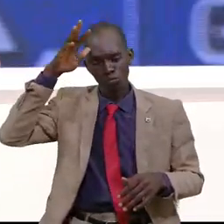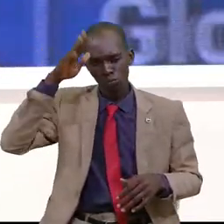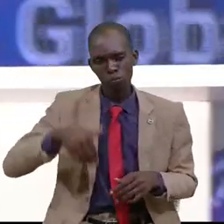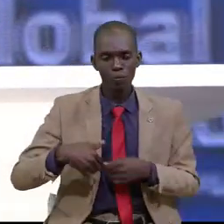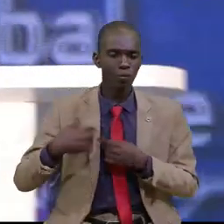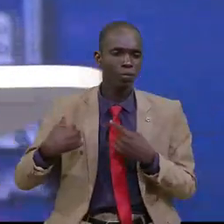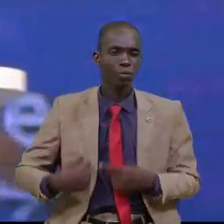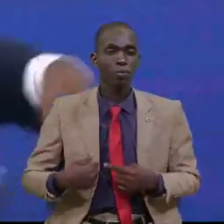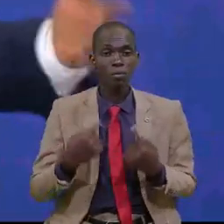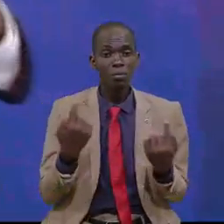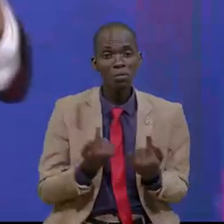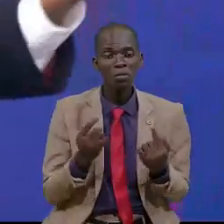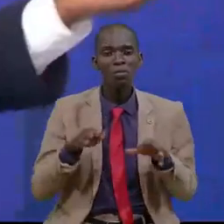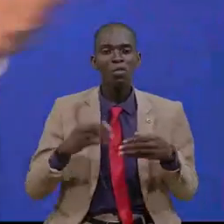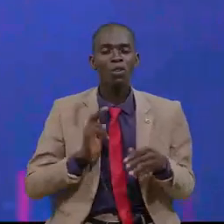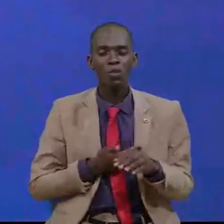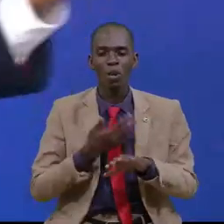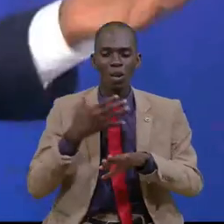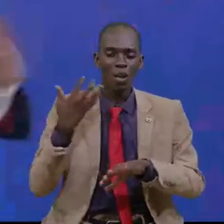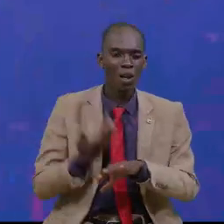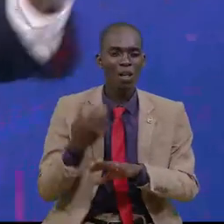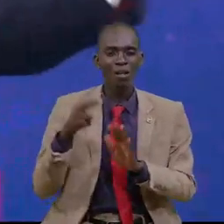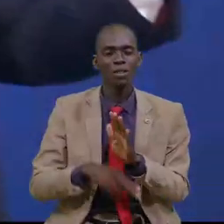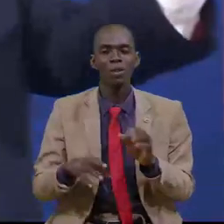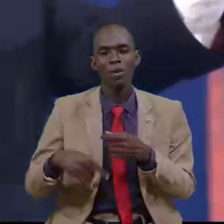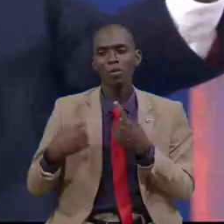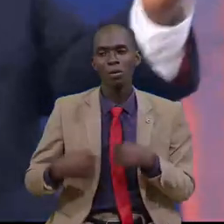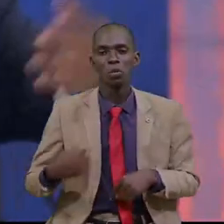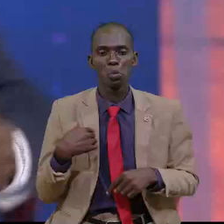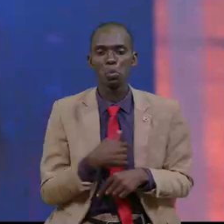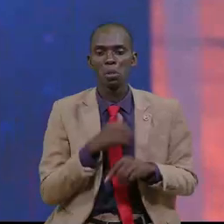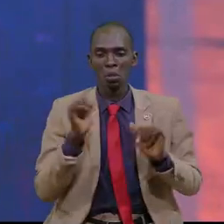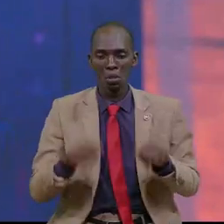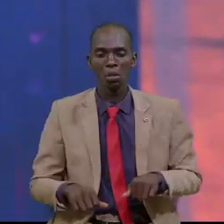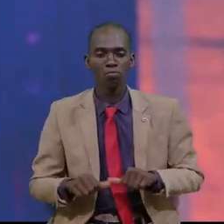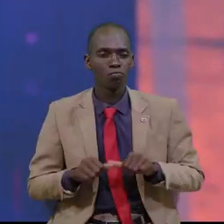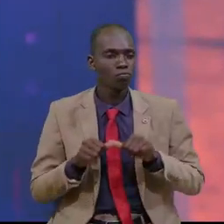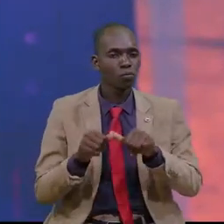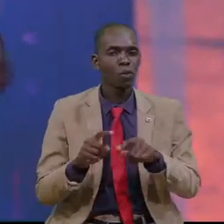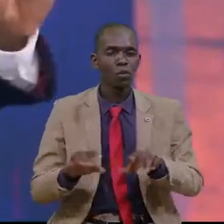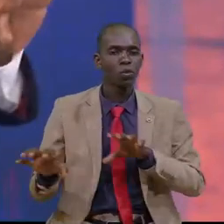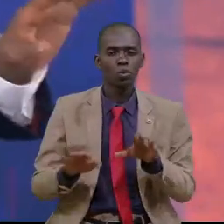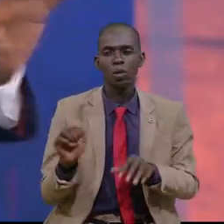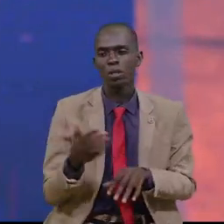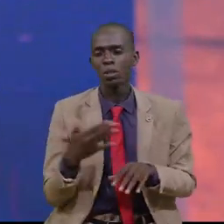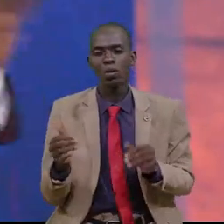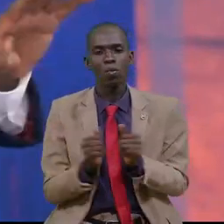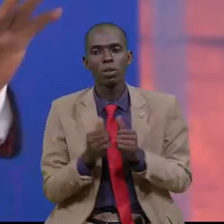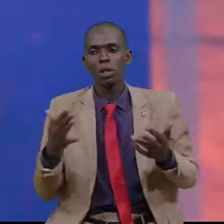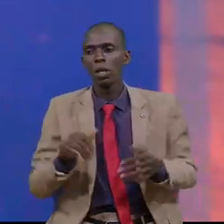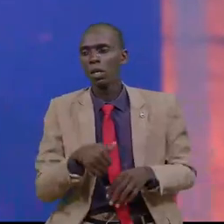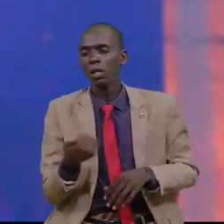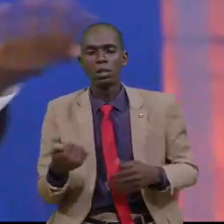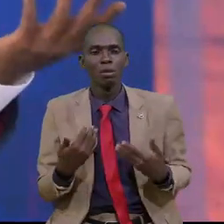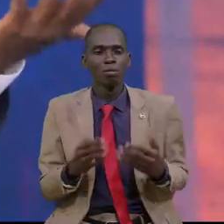Le péché nous donne l'enduchissement du cœur. Et nous pouvons faire tout ce que nous pensons, que nous faisons